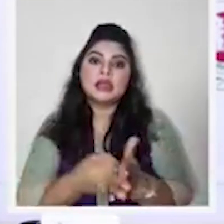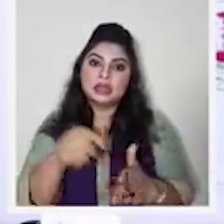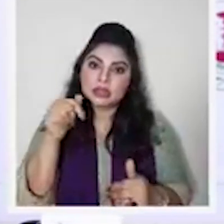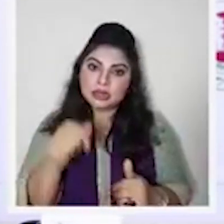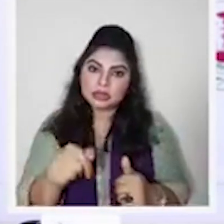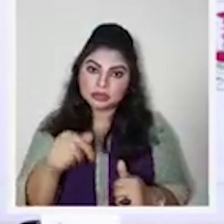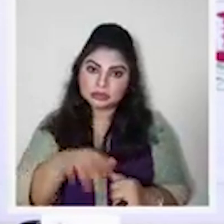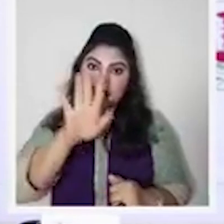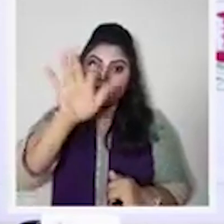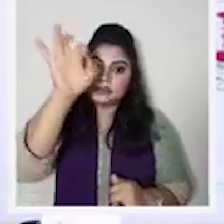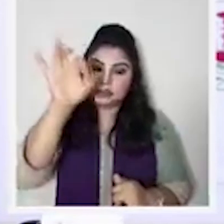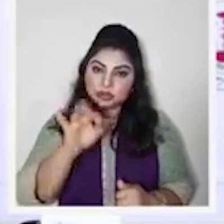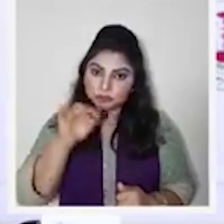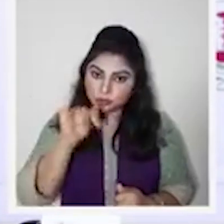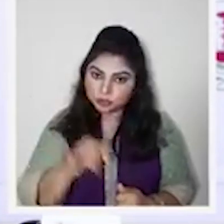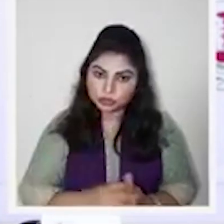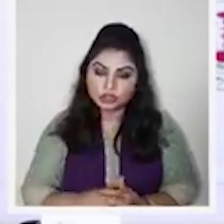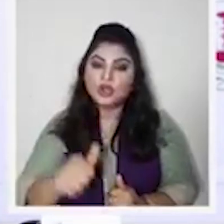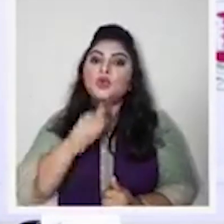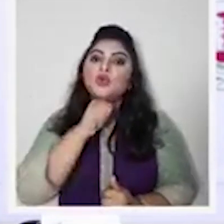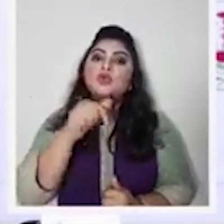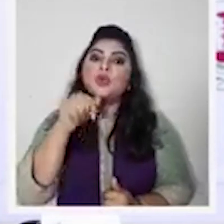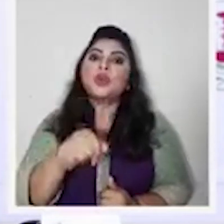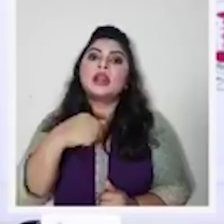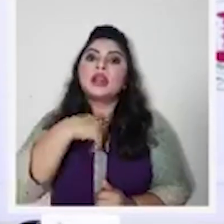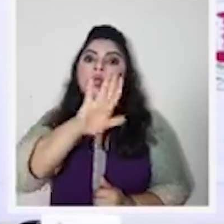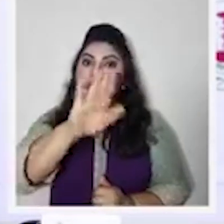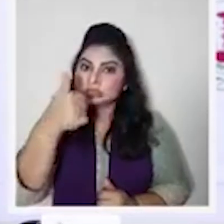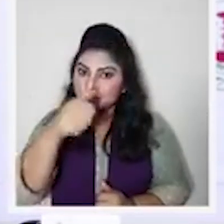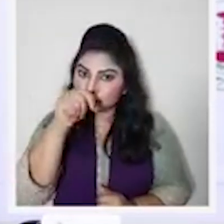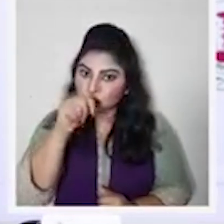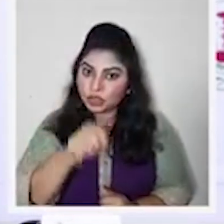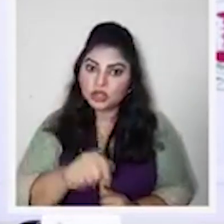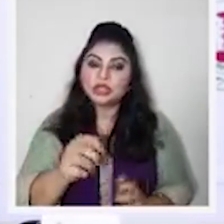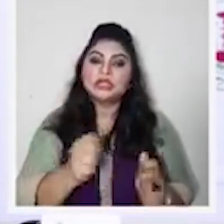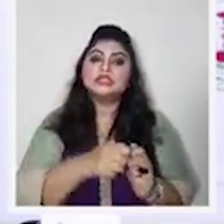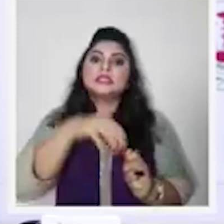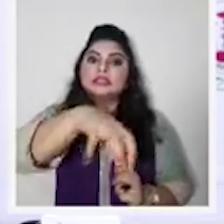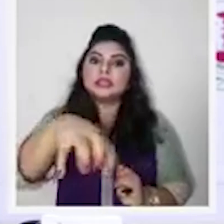49.17%, চট্টগ্রাম 658 জন 25.49%, রাজশাহী 136 জন